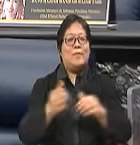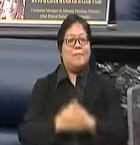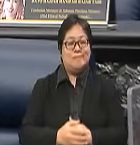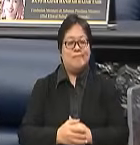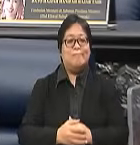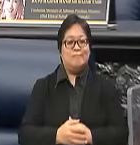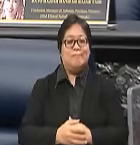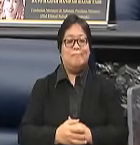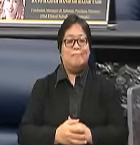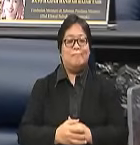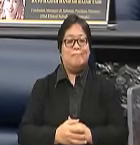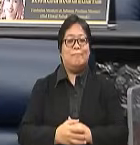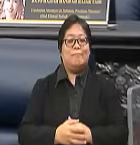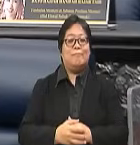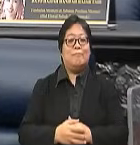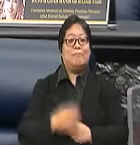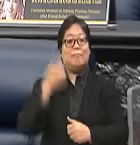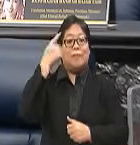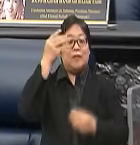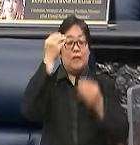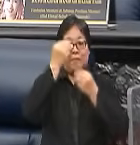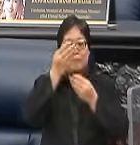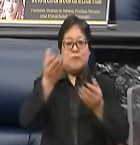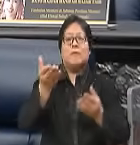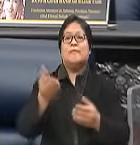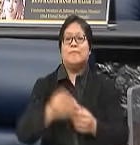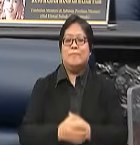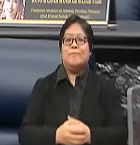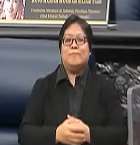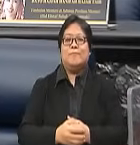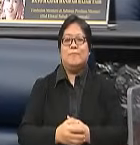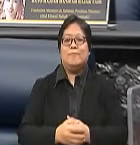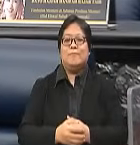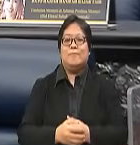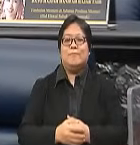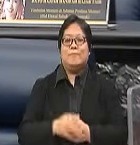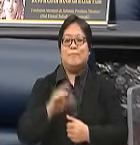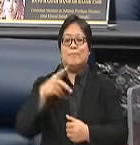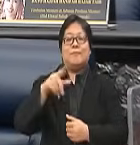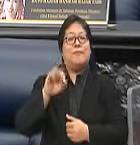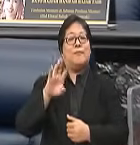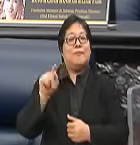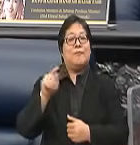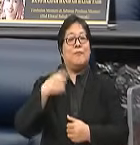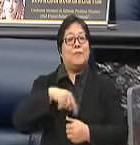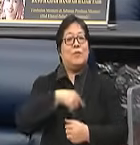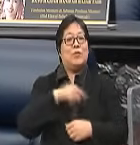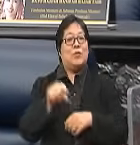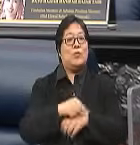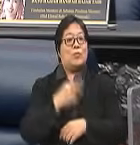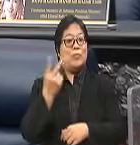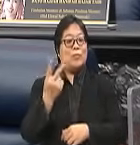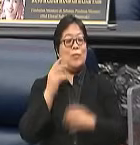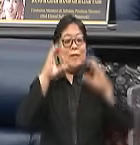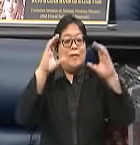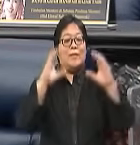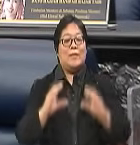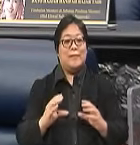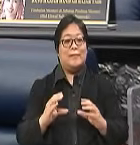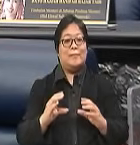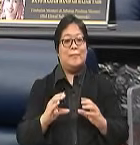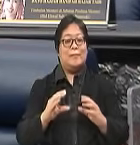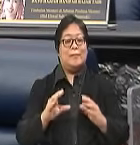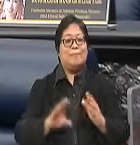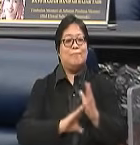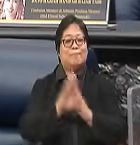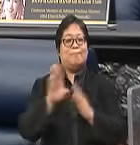dan sementara tadi dan untuk makluman Dani apa yang bawah mata Farid kita gunakan dua pendekatan untuk